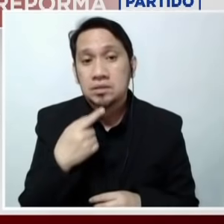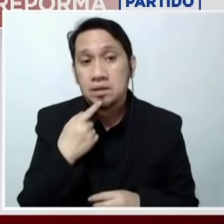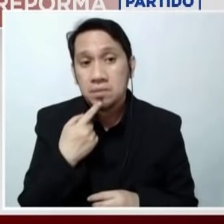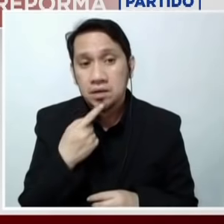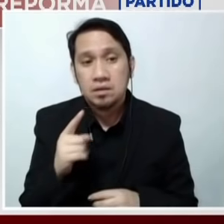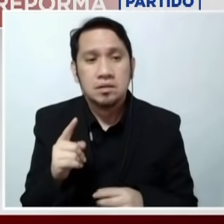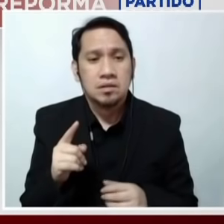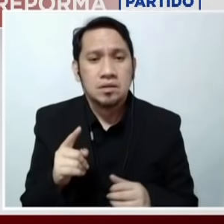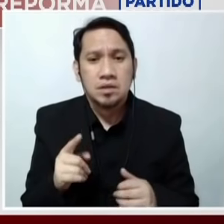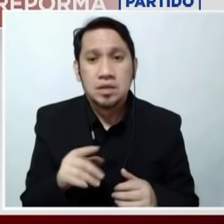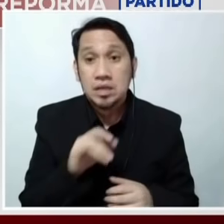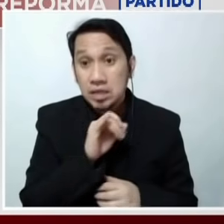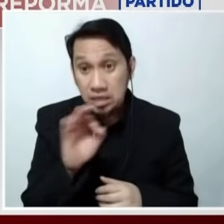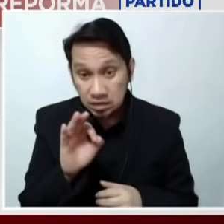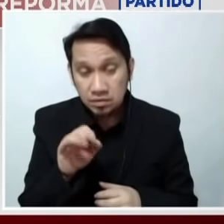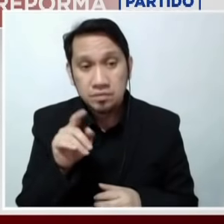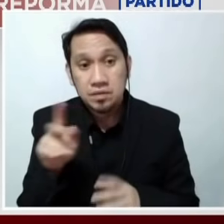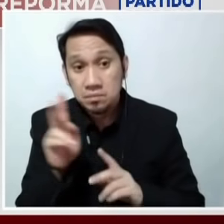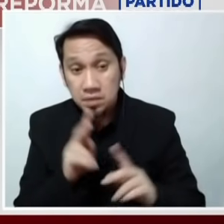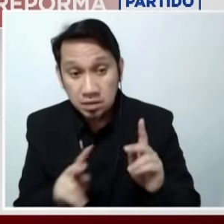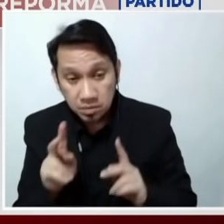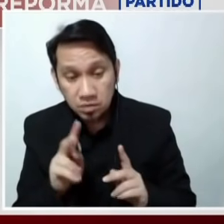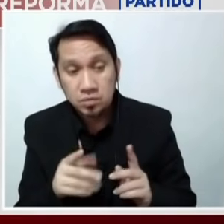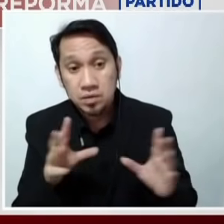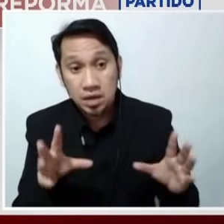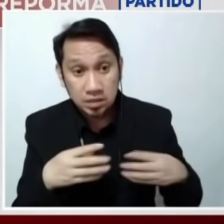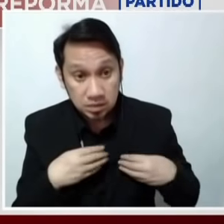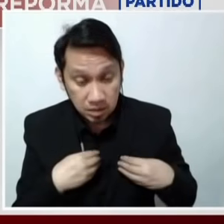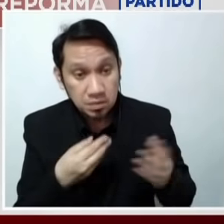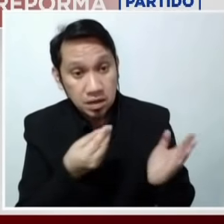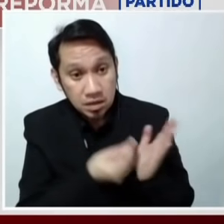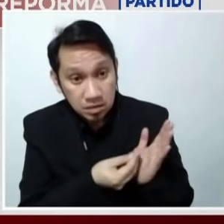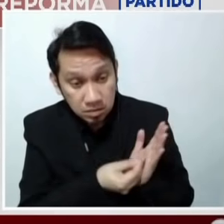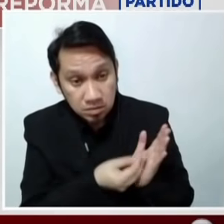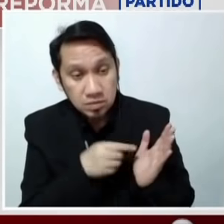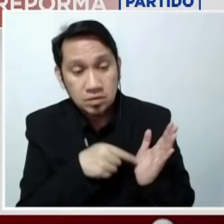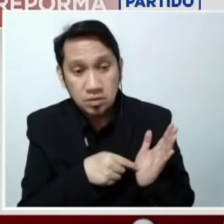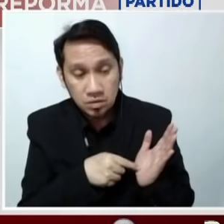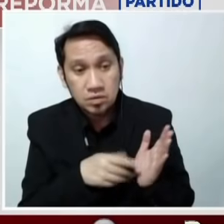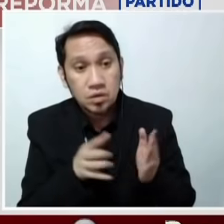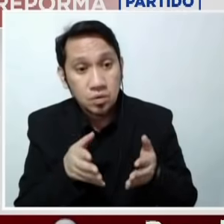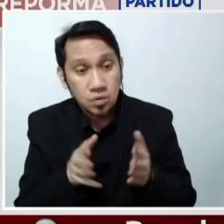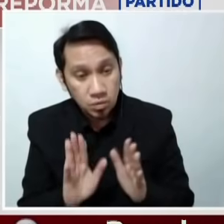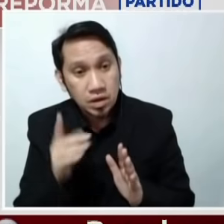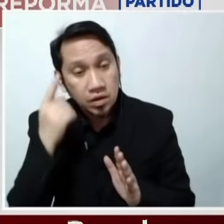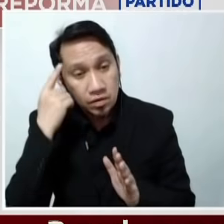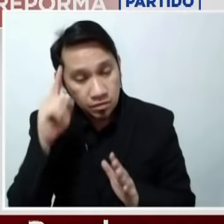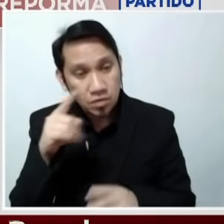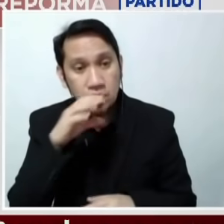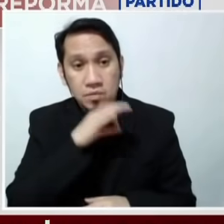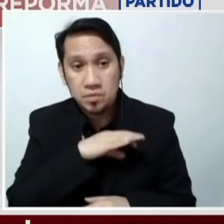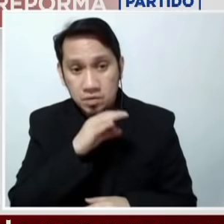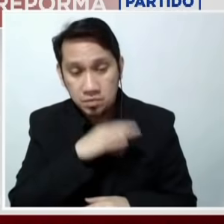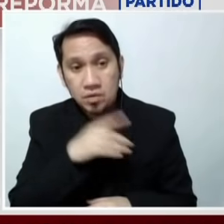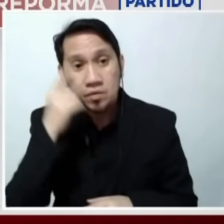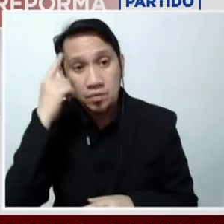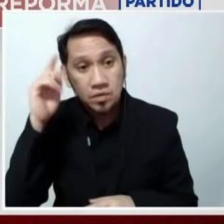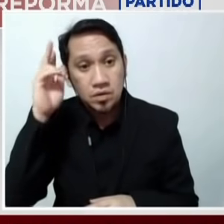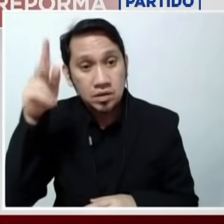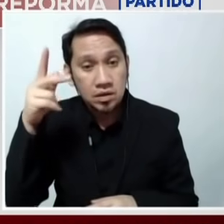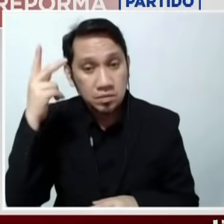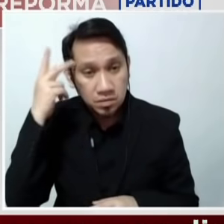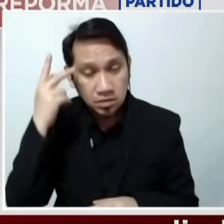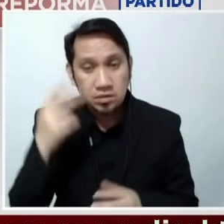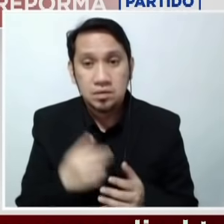nagsabing kung tingin ng mga botante na ang pagtanggap ng pera ang tanging paraan upang makinabang sa mga politiko,